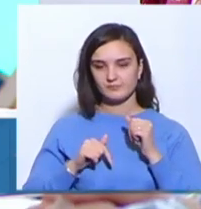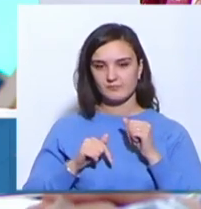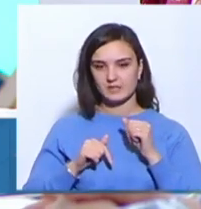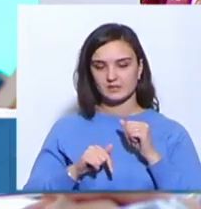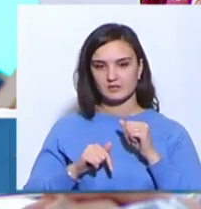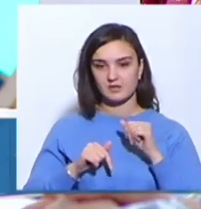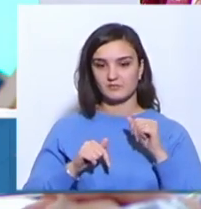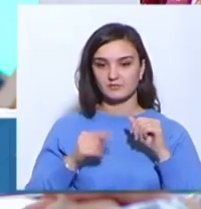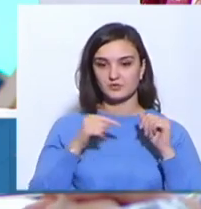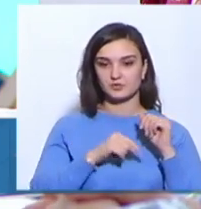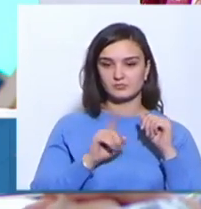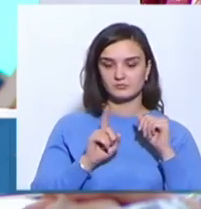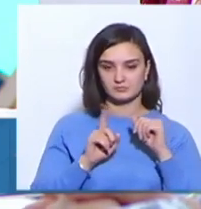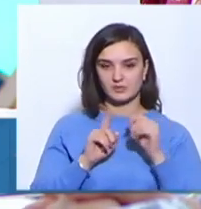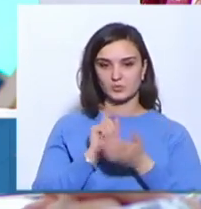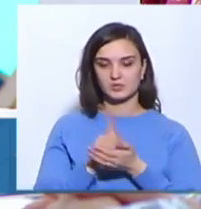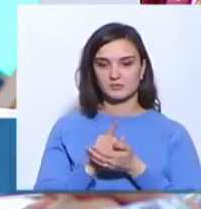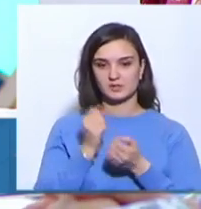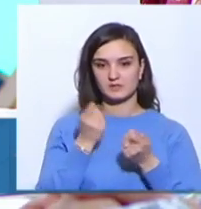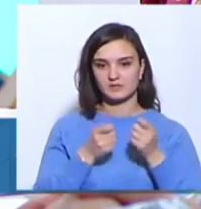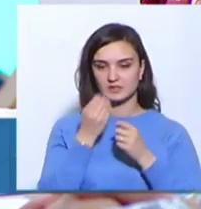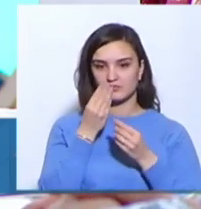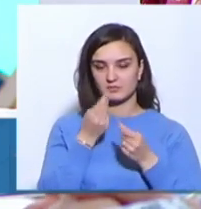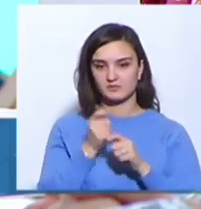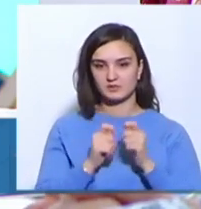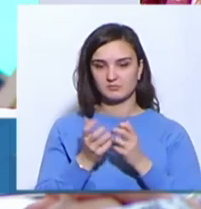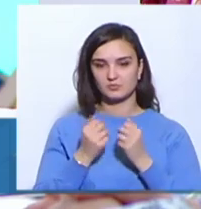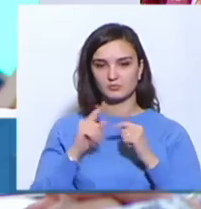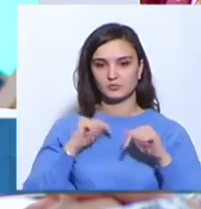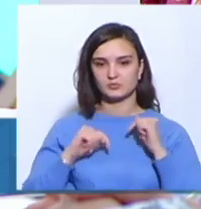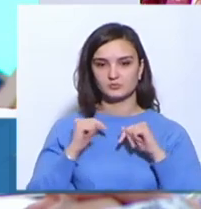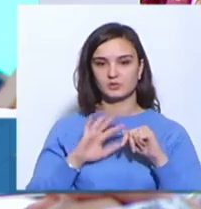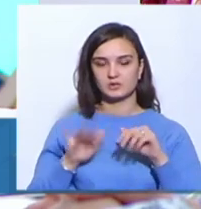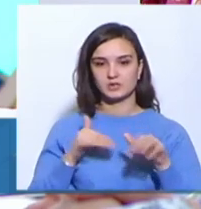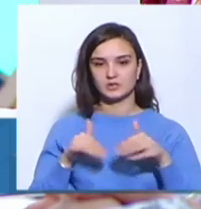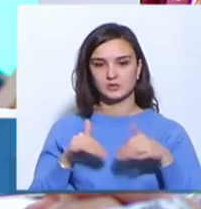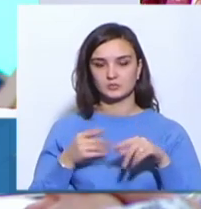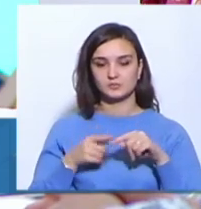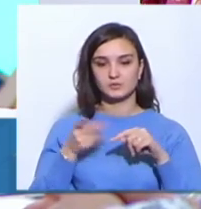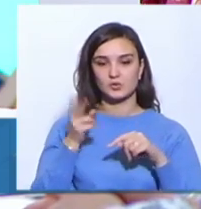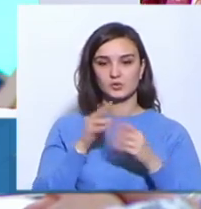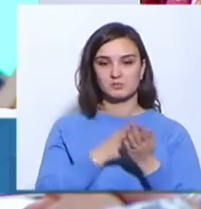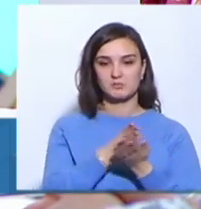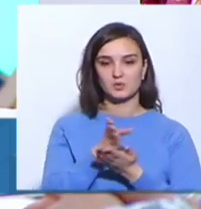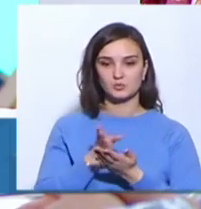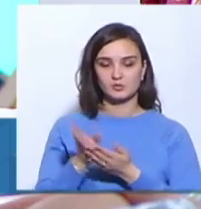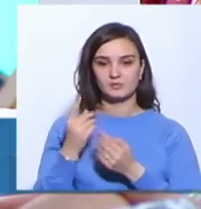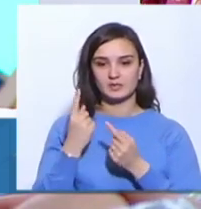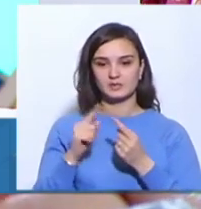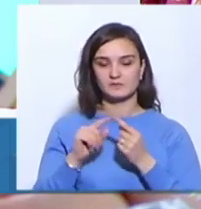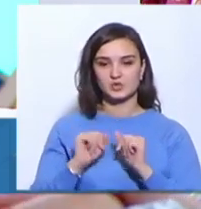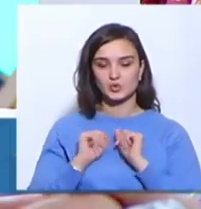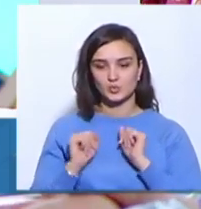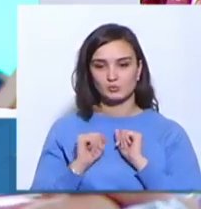ავლით მიიღოს მისთვის აუცილებელი საკვები ნივთიერებები, იმისაც რომ ორგანიზმი არ დასუსტდეს. აქ ორი მიმართულებით მუშაობთ. ერთი,